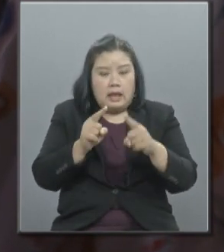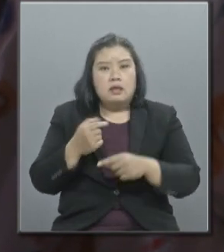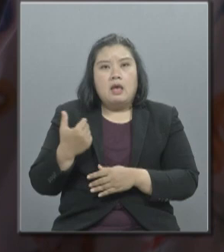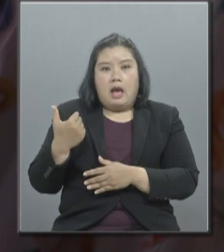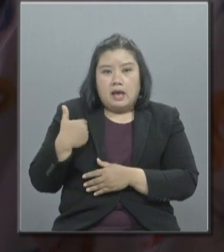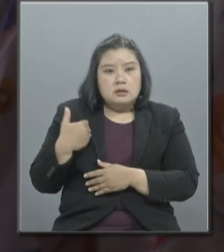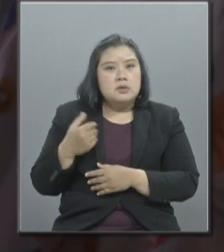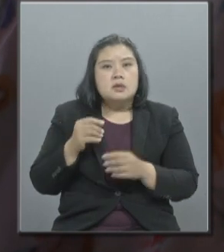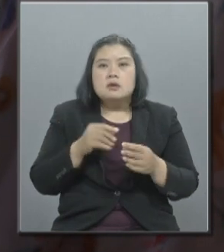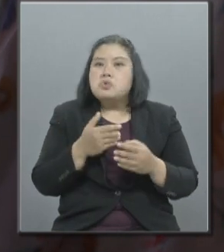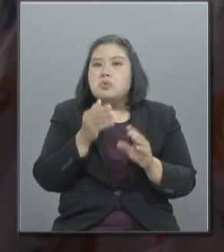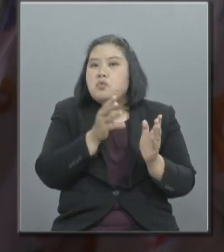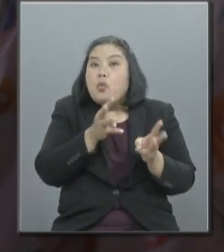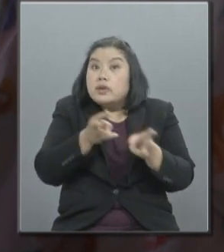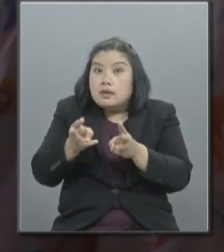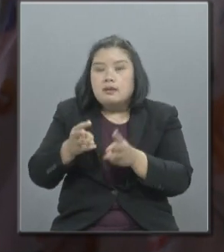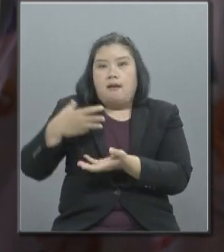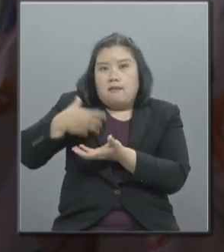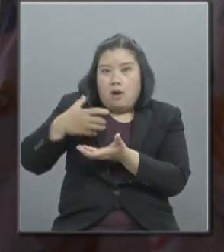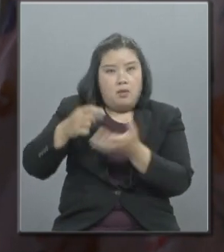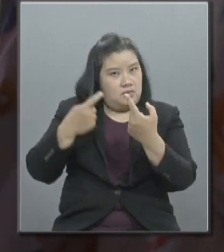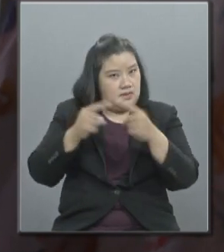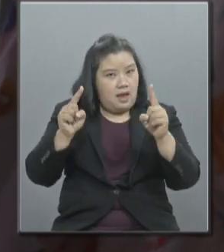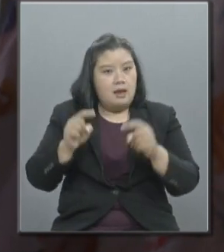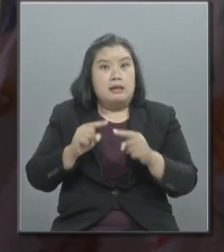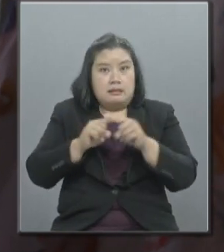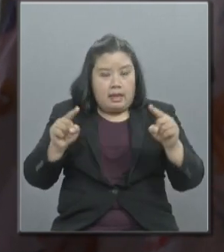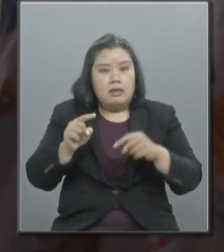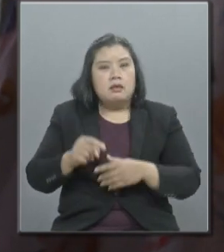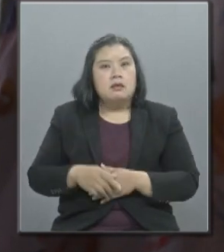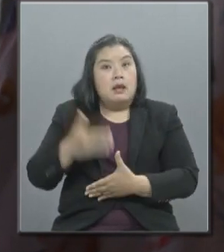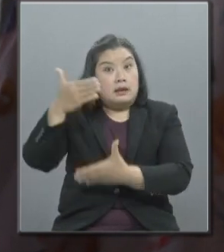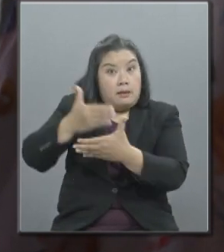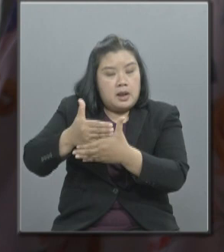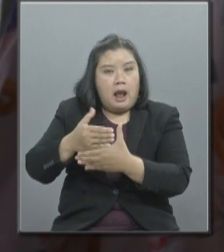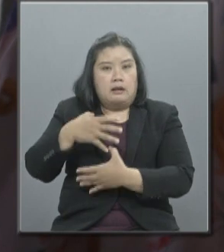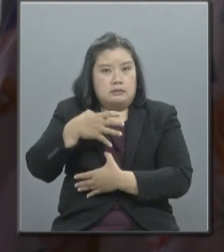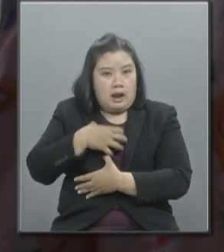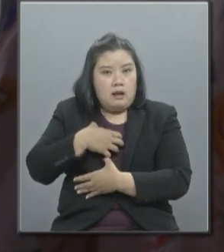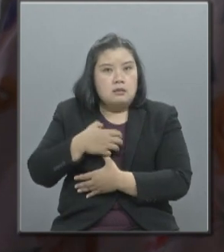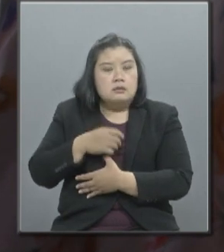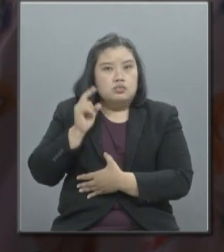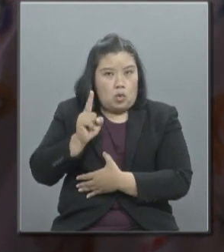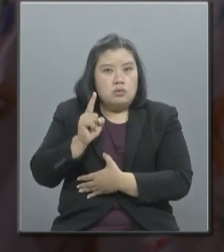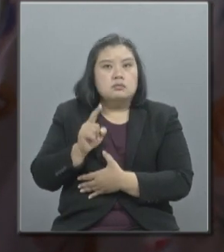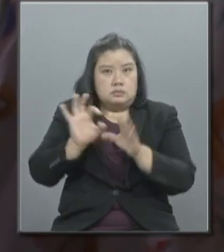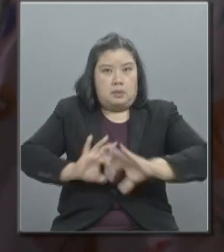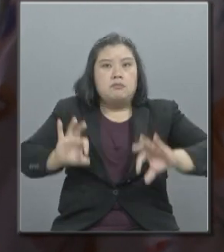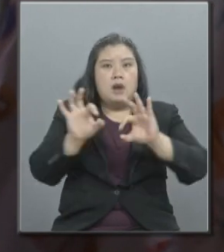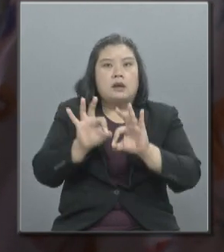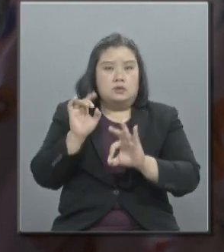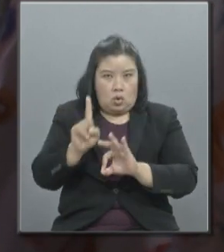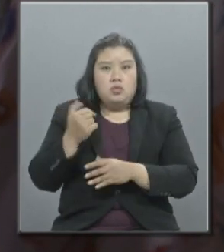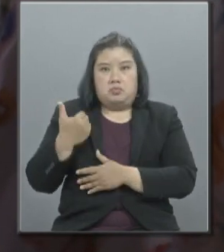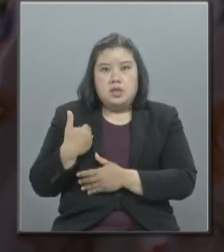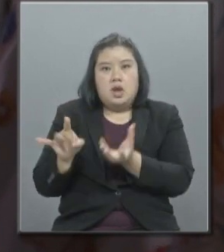าจจะแตกต่างกันไปแต่สิ่งหนึ่งที่ท่องโลกกว้างเนี่ยมุ่งเน้นแล้วก็ย้ำมาตลอดก็คือเรื่องของคุณภาพของสารคดีสารคดีดีๆ